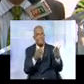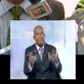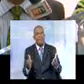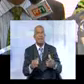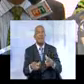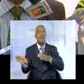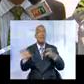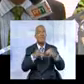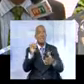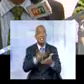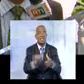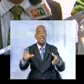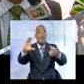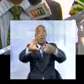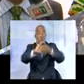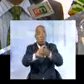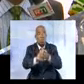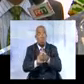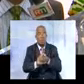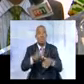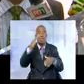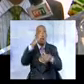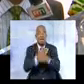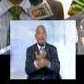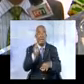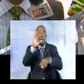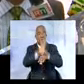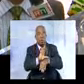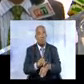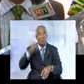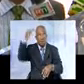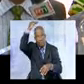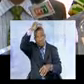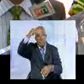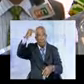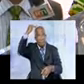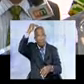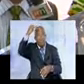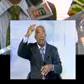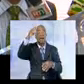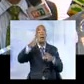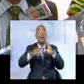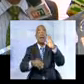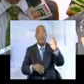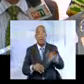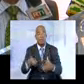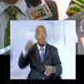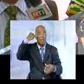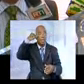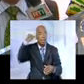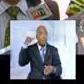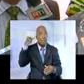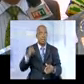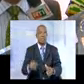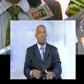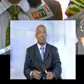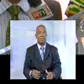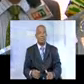coopération tripartite au niveau de l'immobilier en faisant appel aux capitaux des pays du